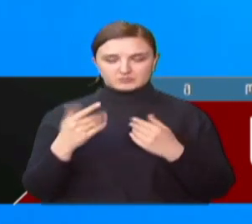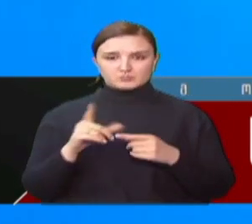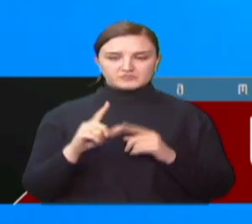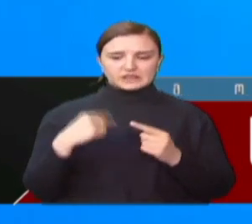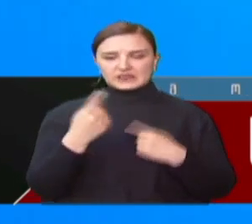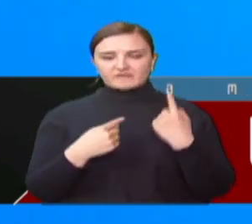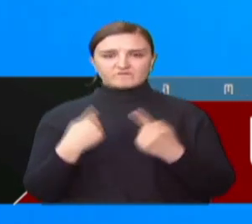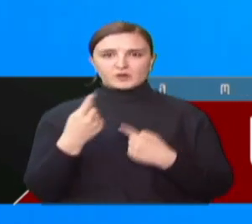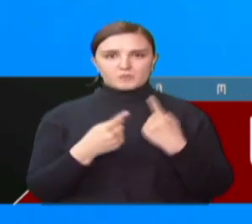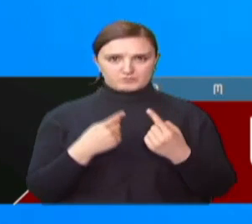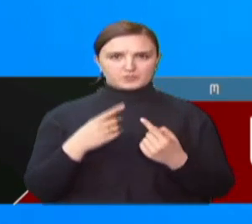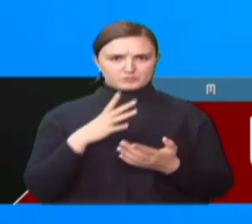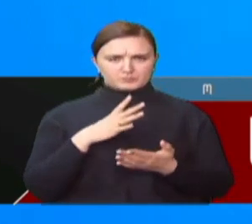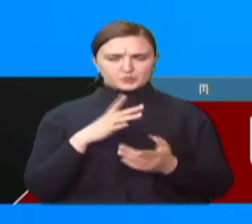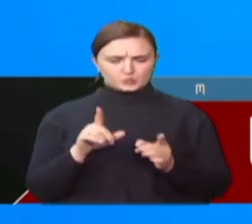კითხვები, რომლებიც თვითონ